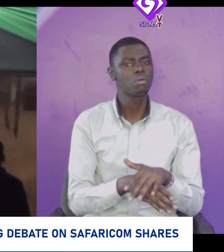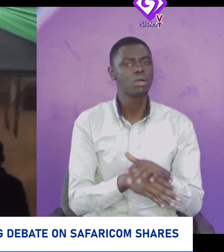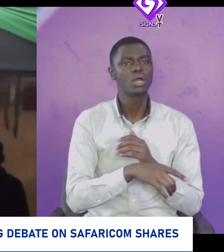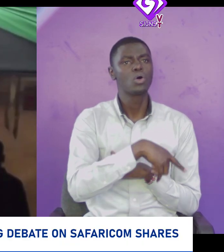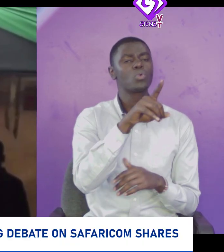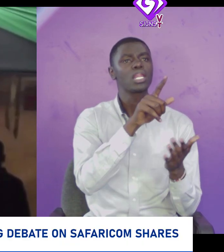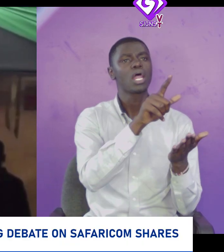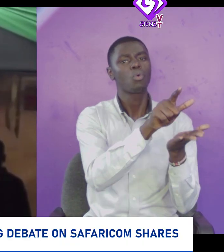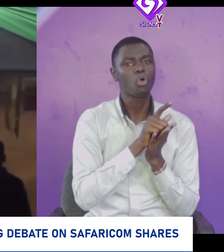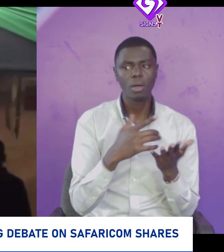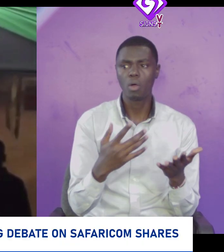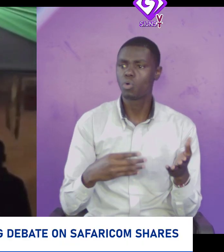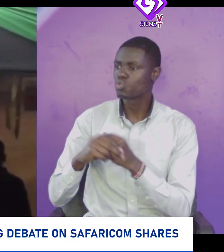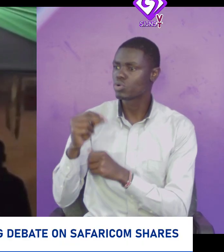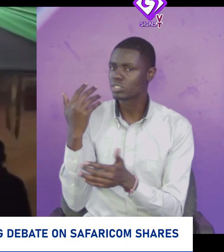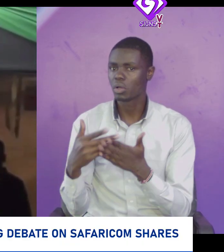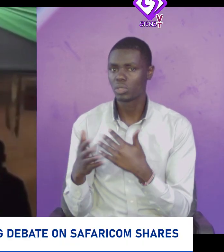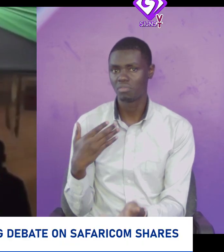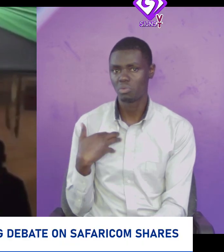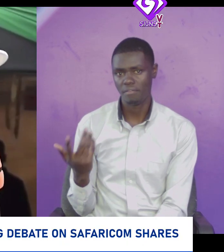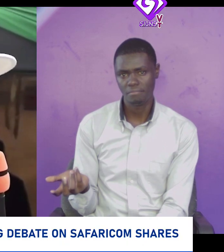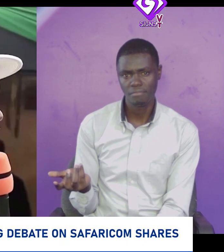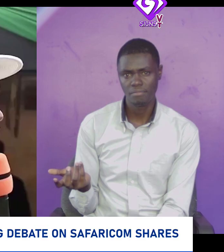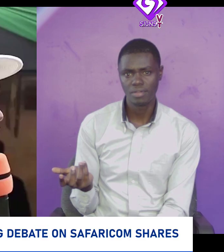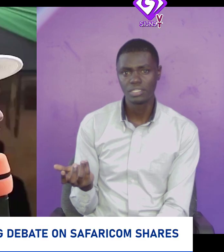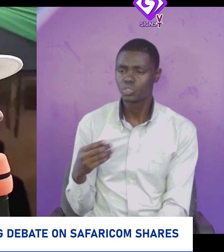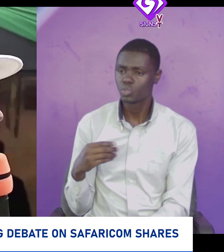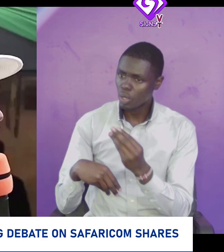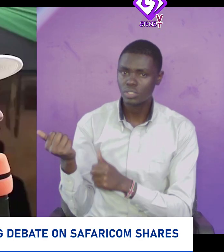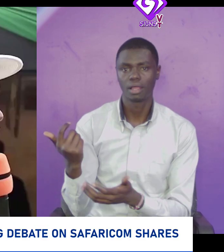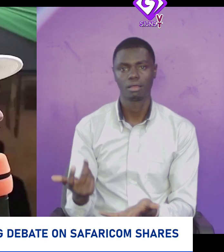unashika kitu yenye uko nayo kwa nyumba? Tunashika kitu yenye uko nayo kwa nyumba.